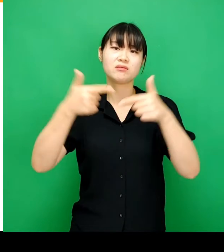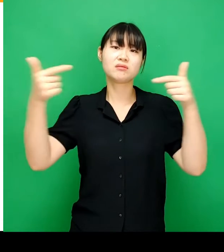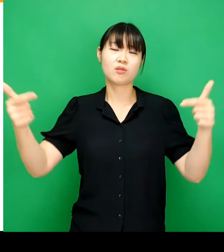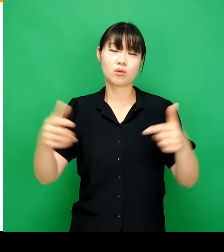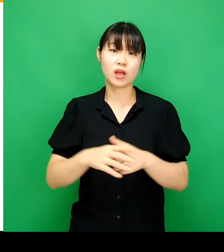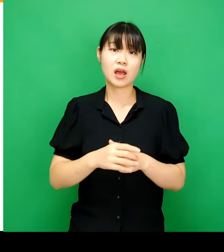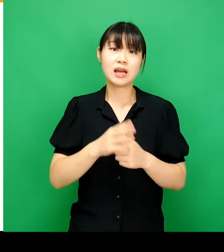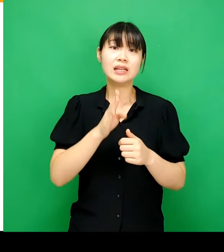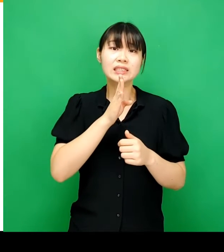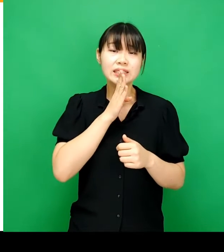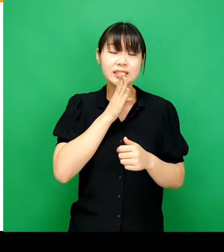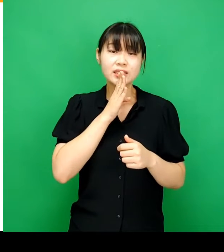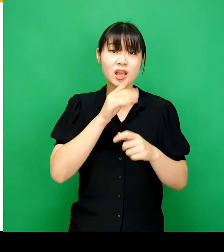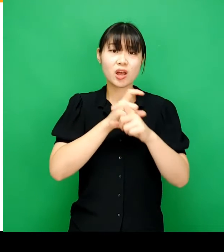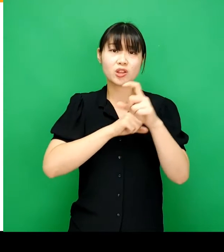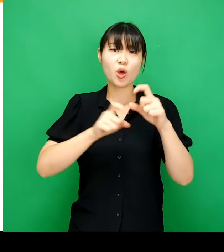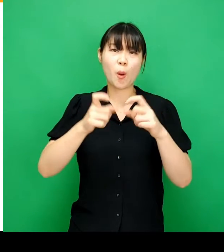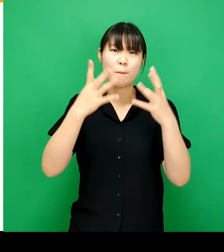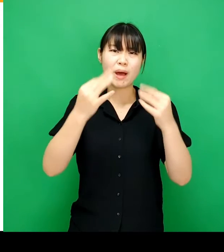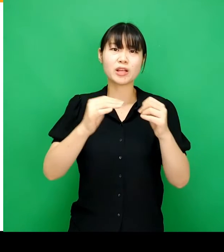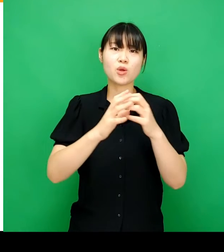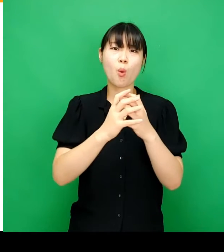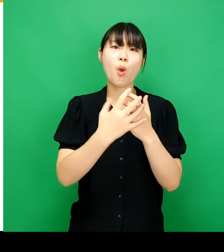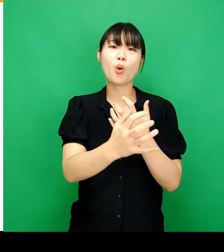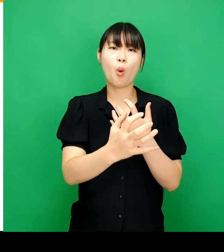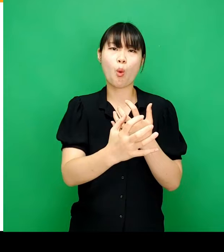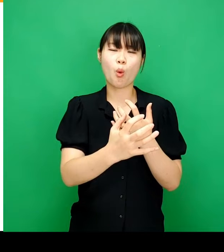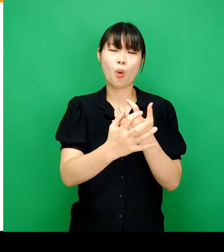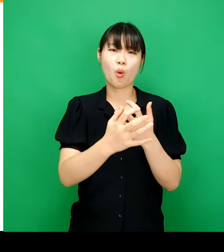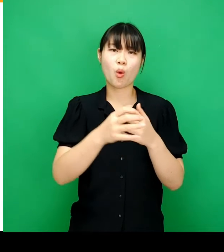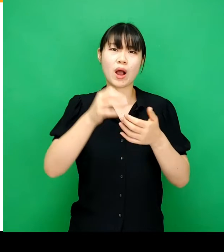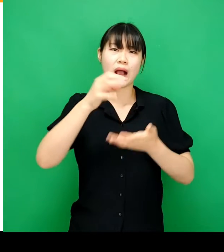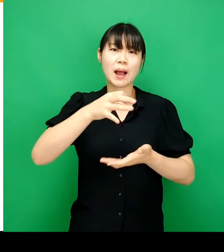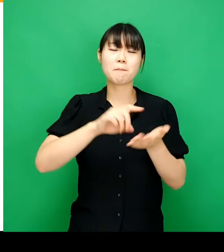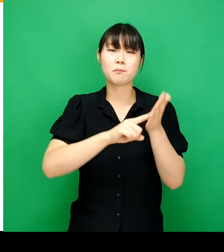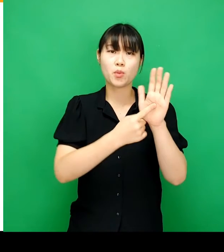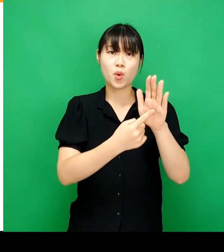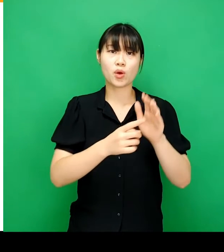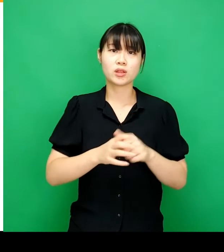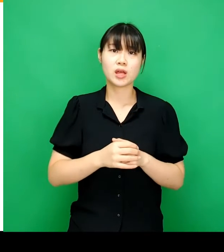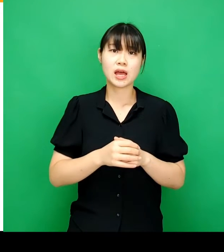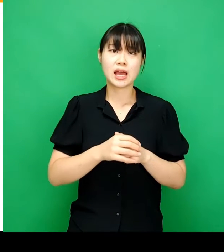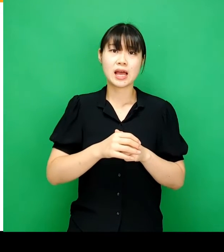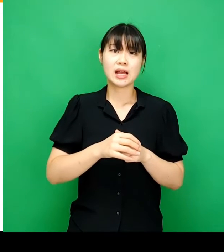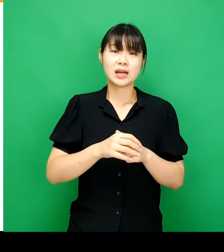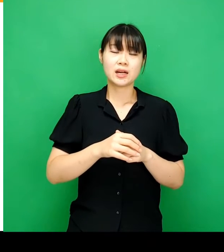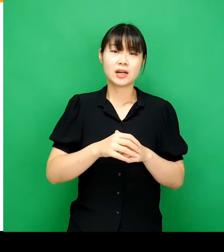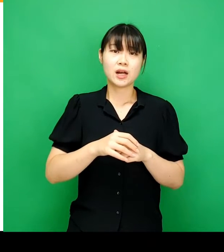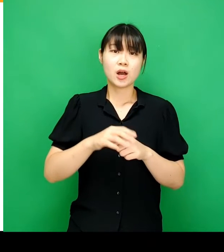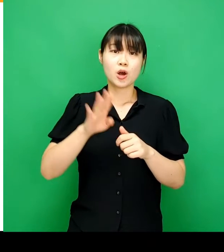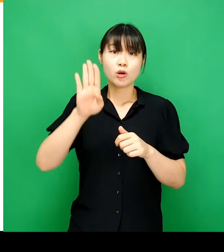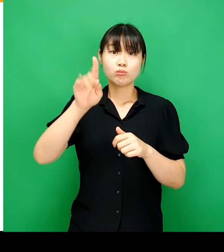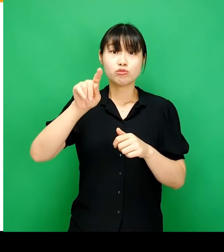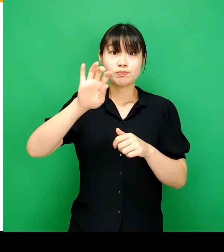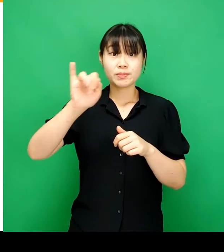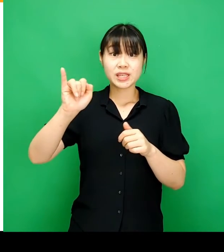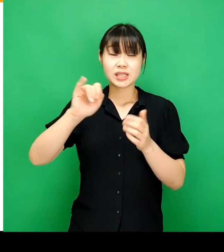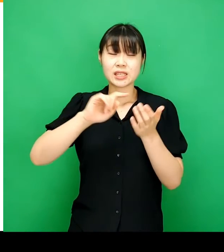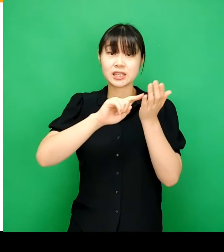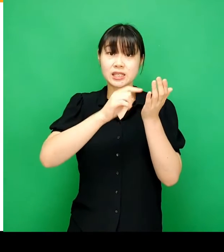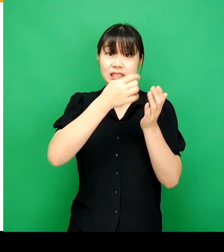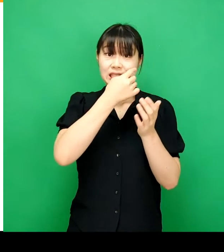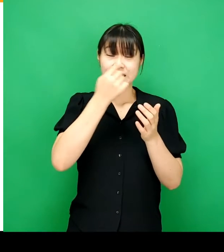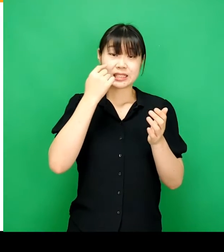늘리면 부피는 64배나 커지게 됩니다. 실제보다 훨씬 왜곡된 값이 표현되는 것이죠.